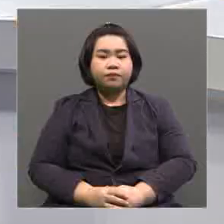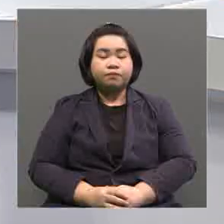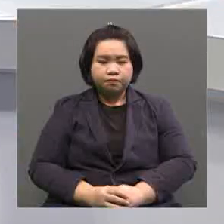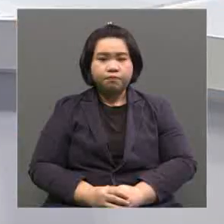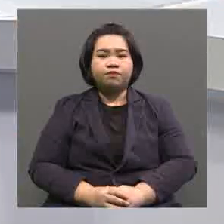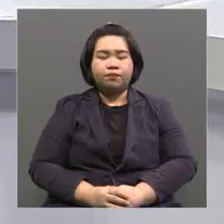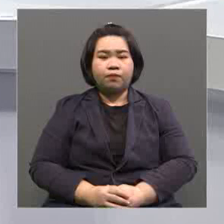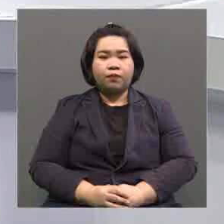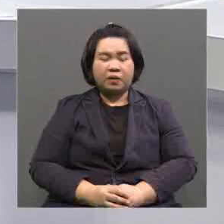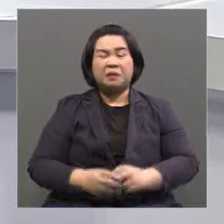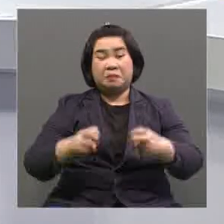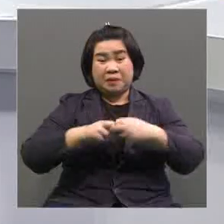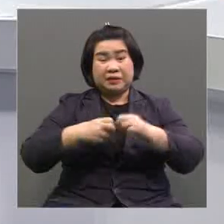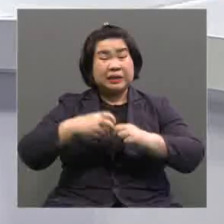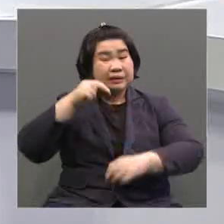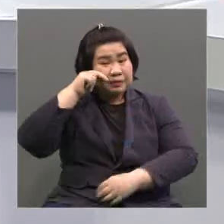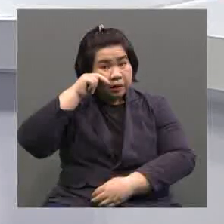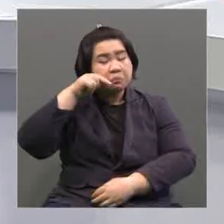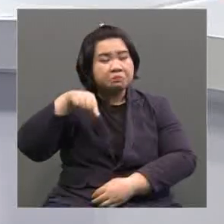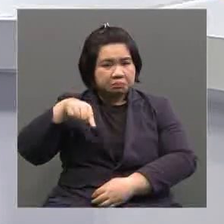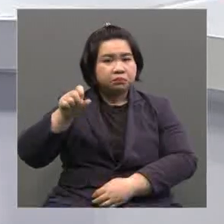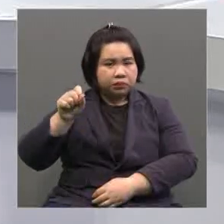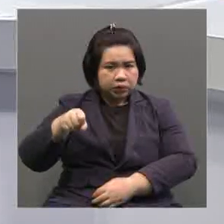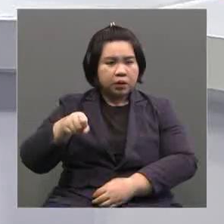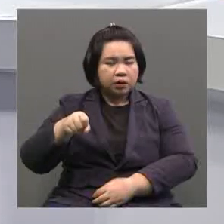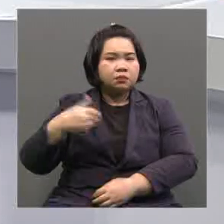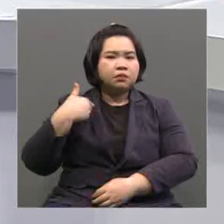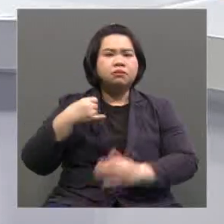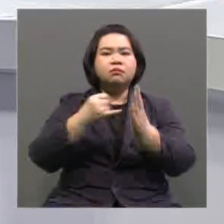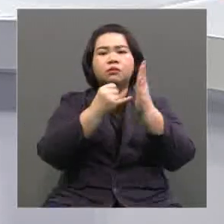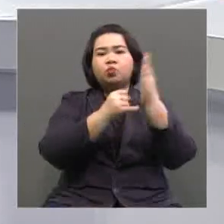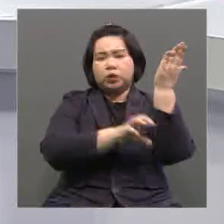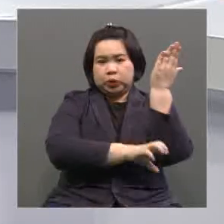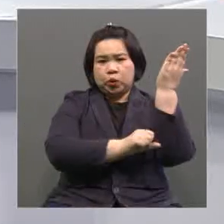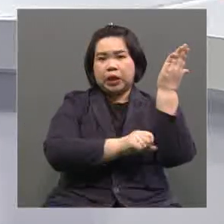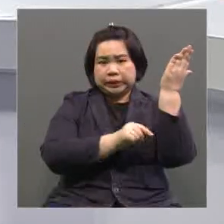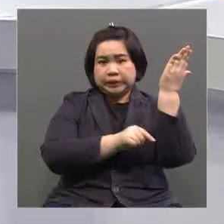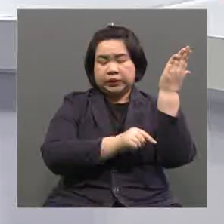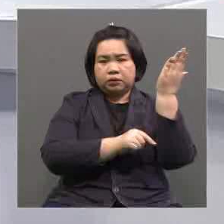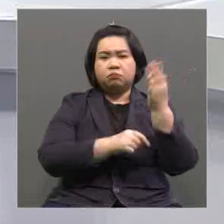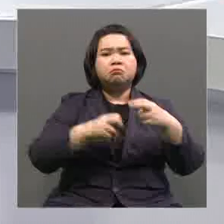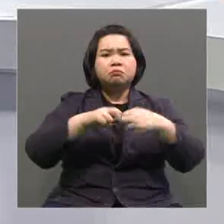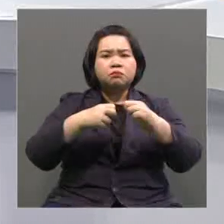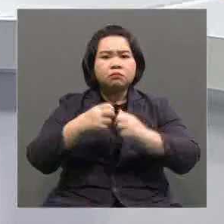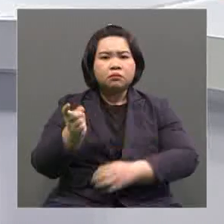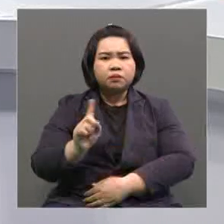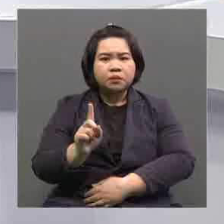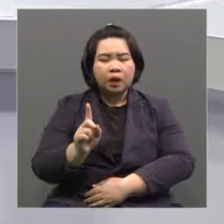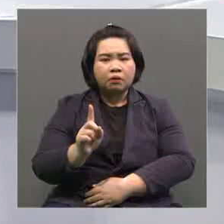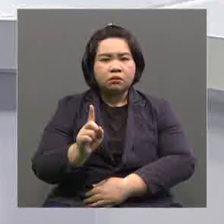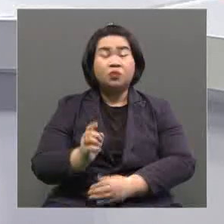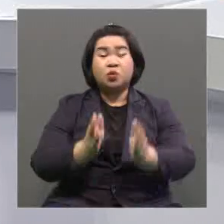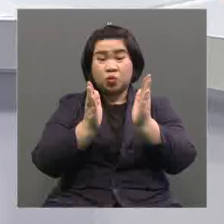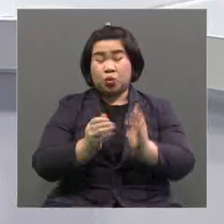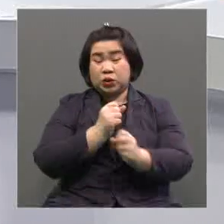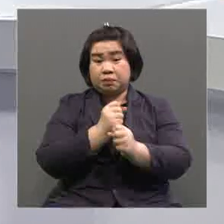ยังคงอยู่กันที่เรื่องของน้ำท่านะคะเป็นอีกหนึ่งเหตุการณ์ที่ก็เกิดขึ้นที่จังหวัดสงขลาเช่นเดียวกันเป็นอุบัติเหตุนะคะที่ลูกเรือประ